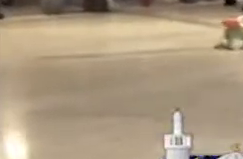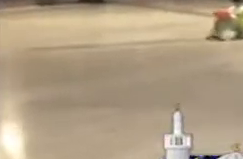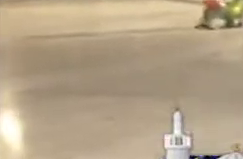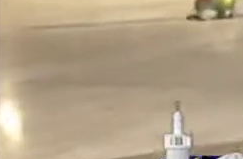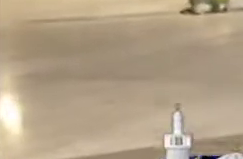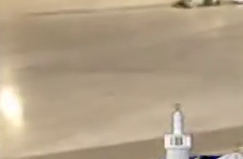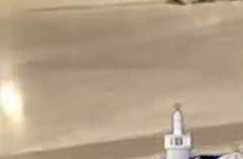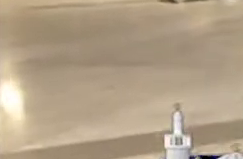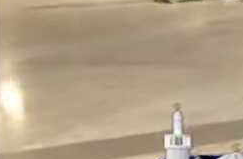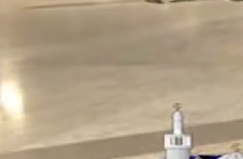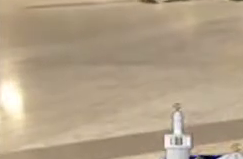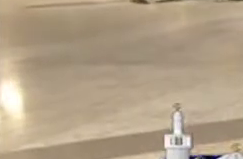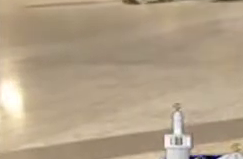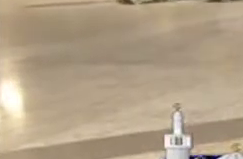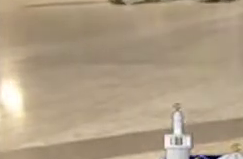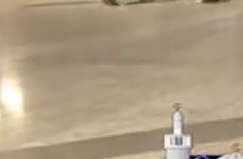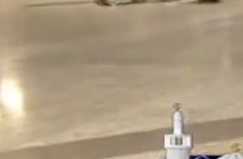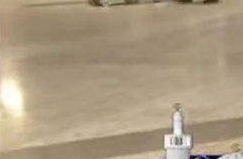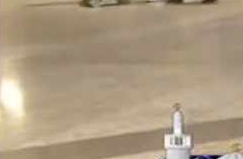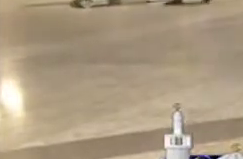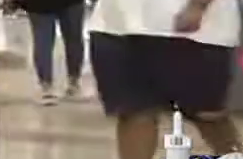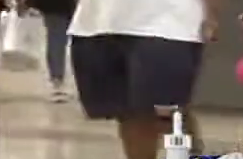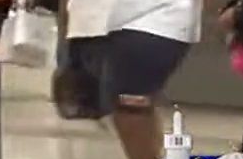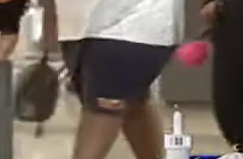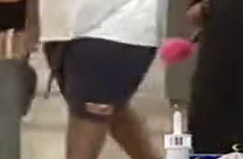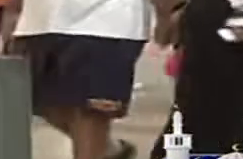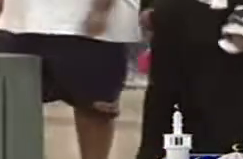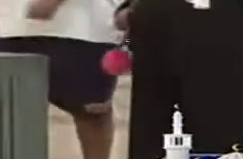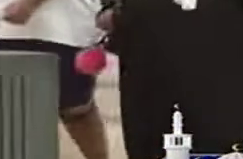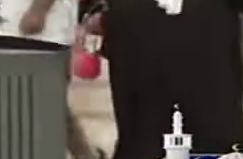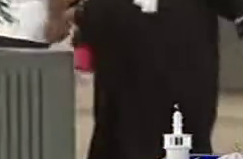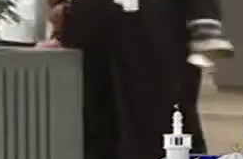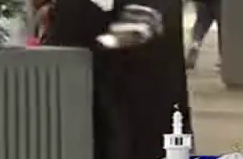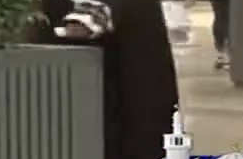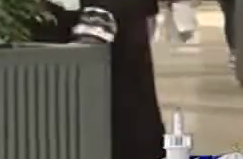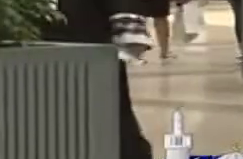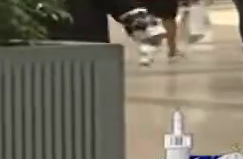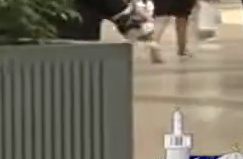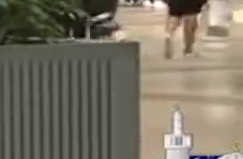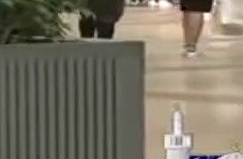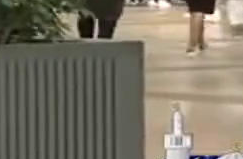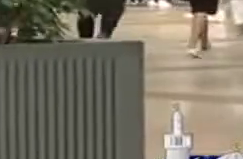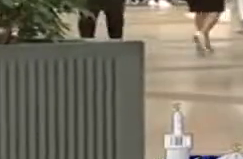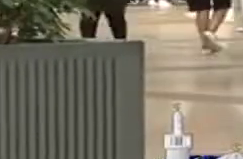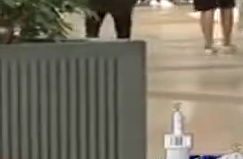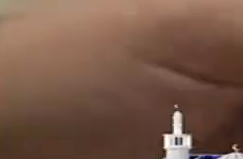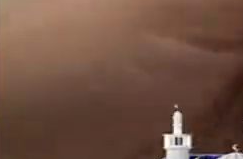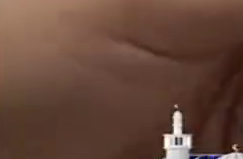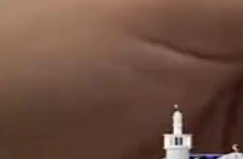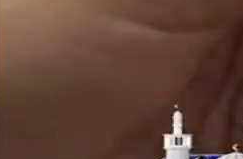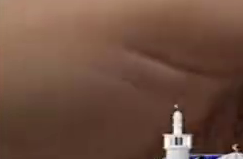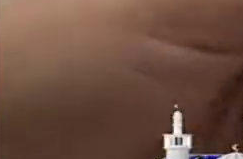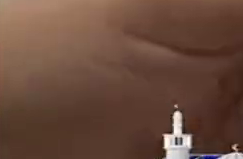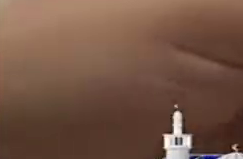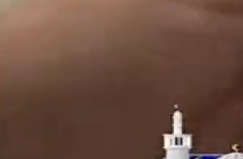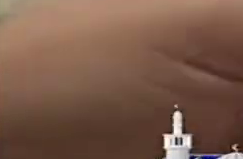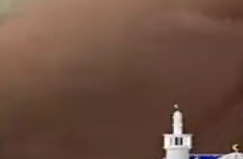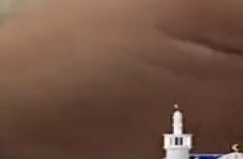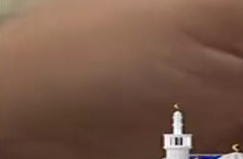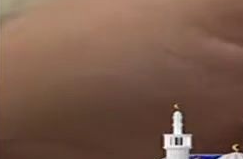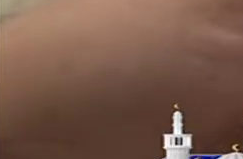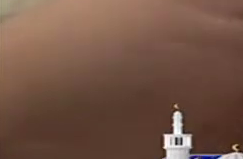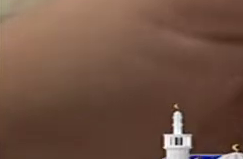وهو سلاح خطير في يد المخربين لا بد أن يقابله وعي مجتمعي لمصدر الإشاعة